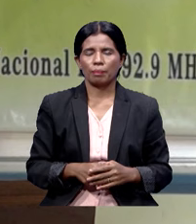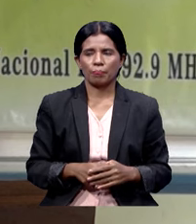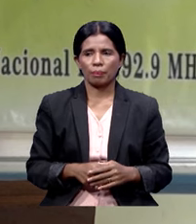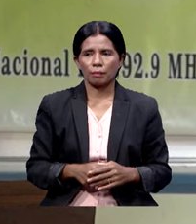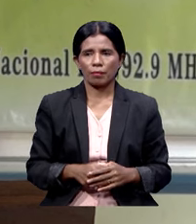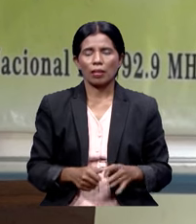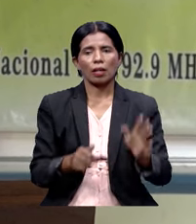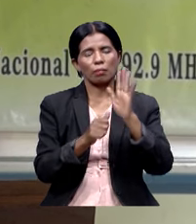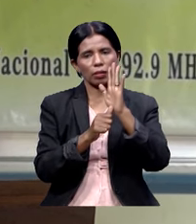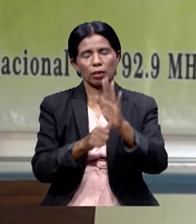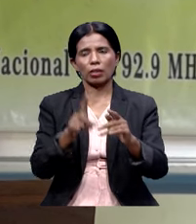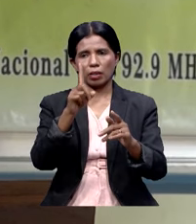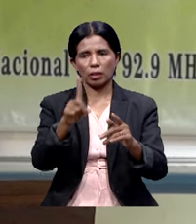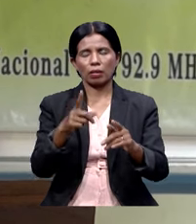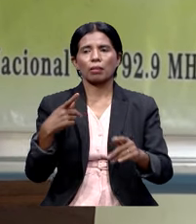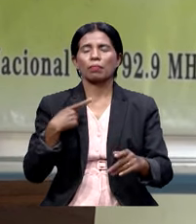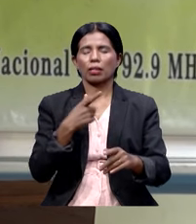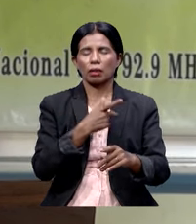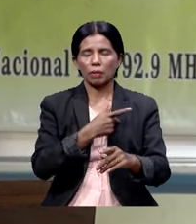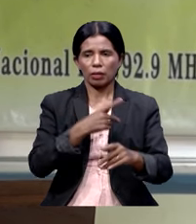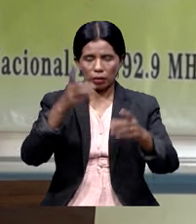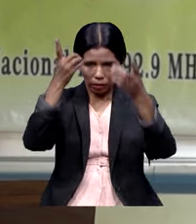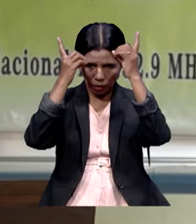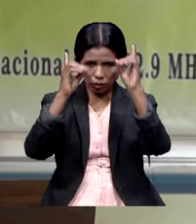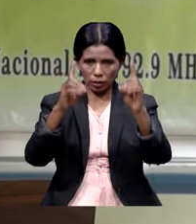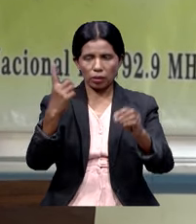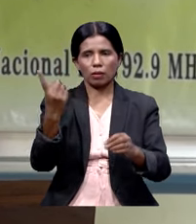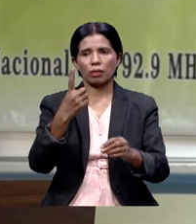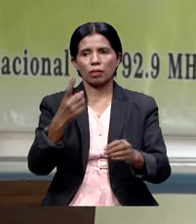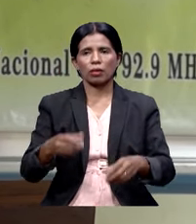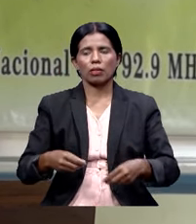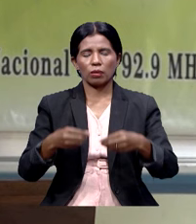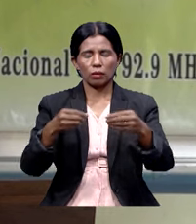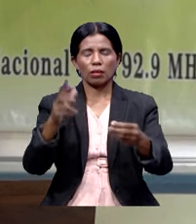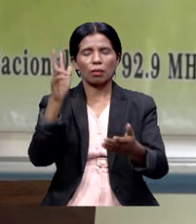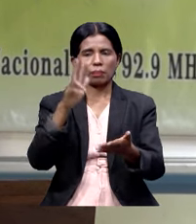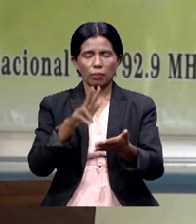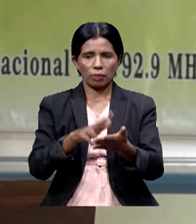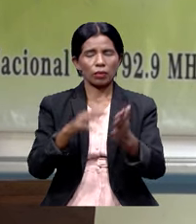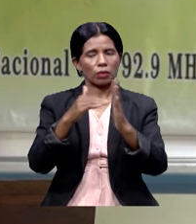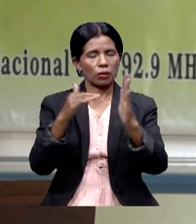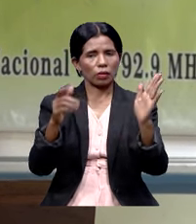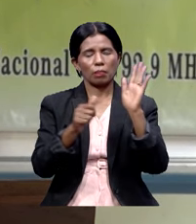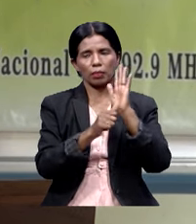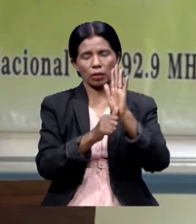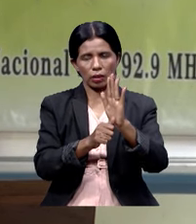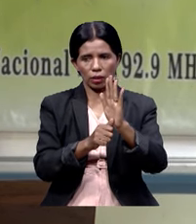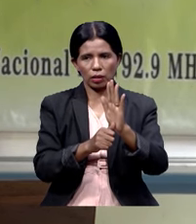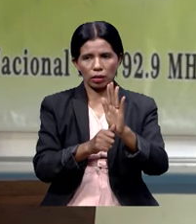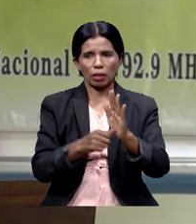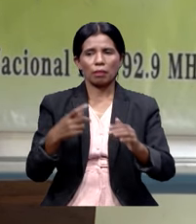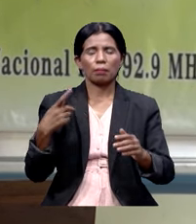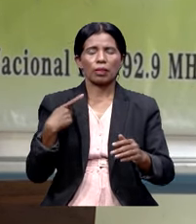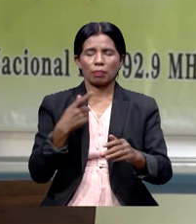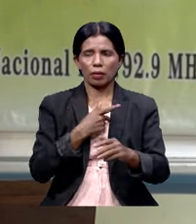tu apresenta idamos parlamento decide de a favor ou contra. Nia tu apresenta liu idamos parlamento